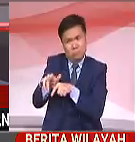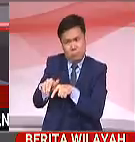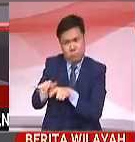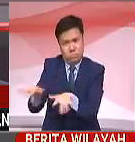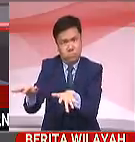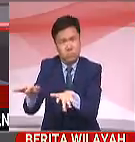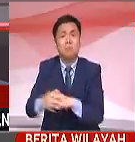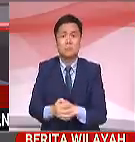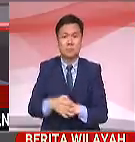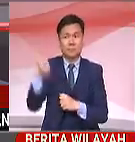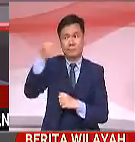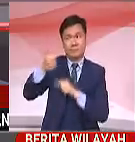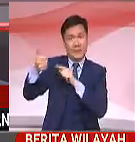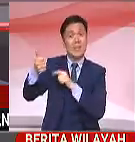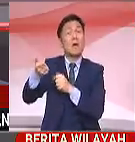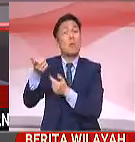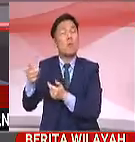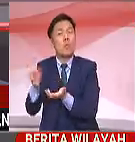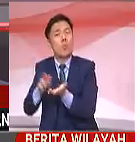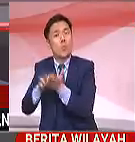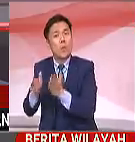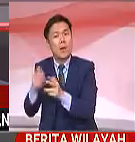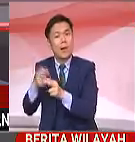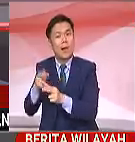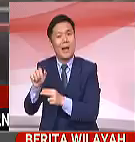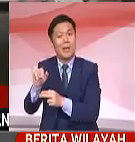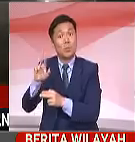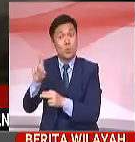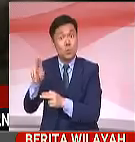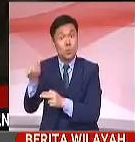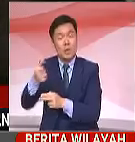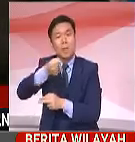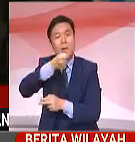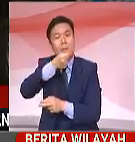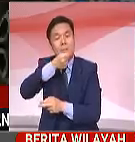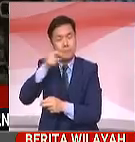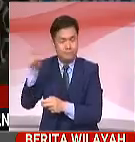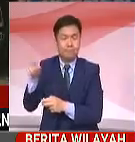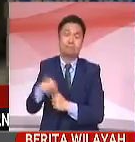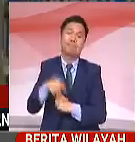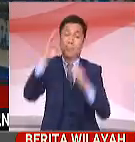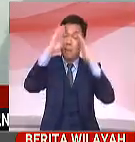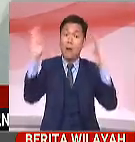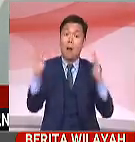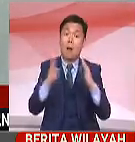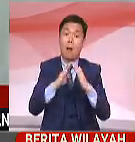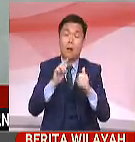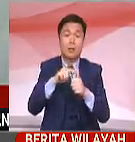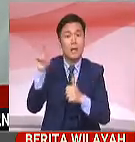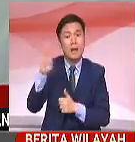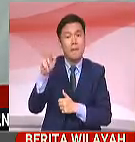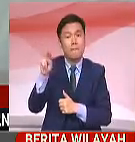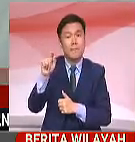COVID-19. Kita ikuti laporan wartawan Ayu Nurehan Saleh. Di Pahang, Ketua Polis Bentong